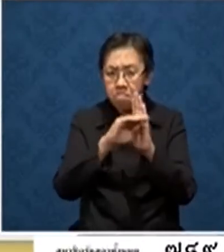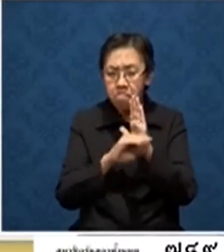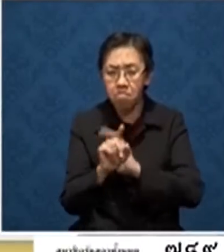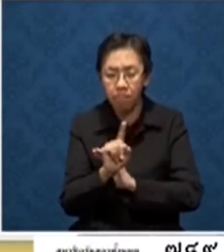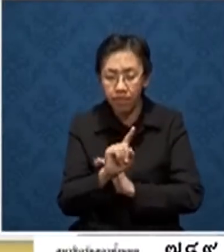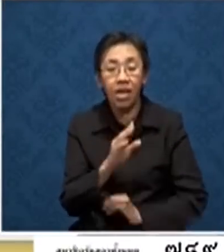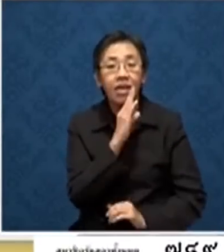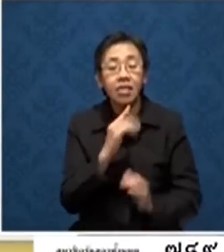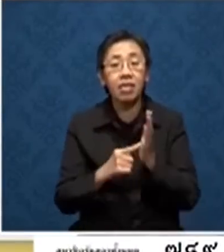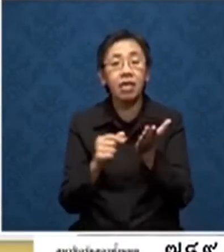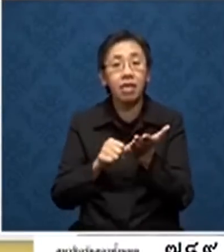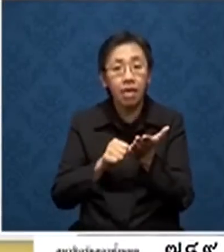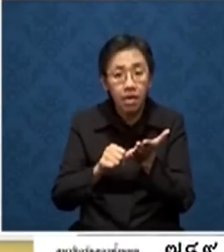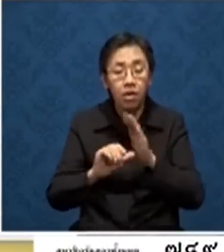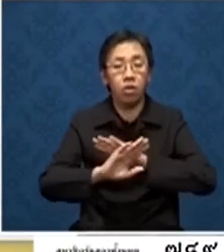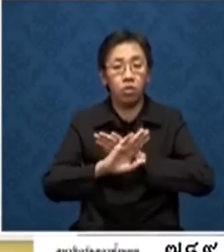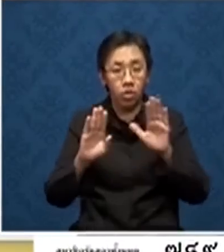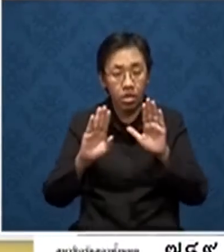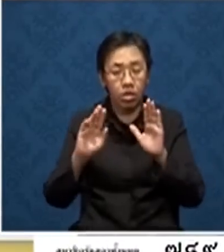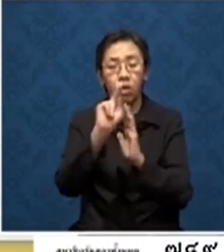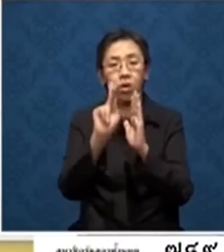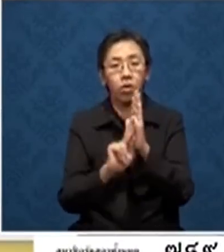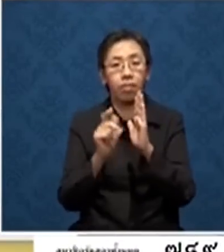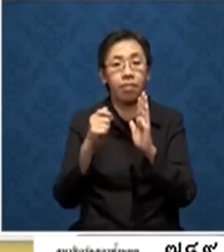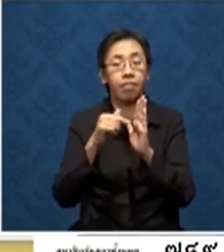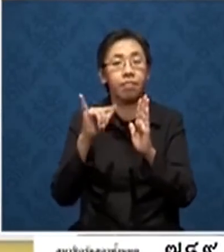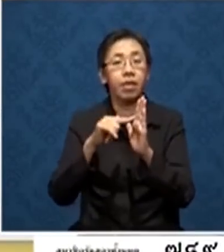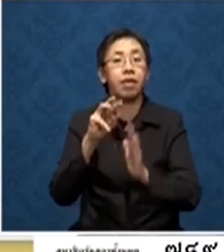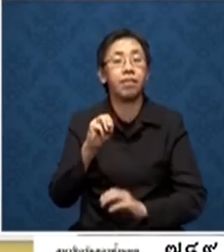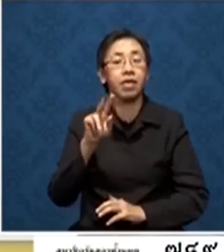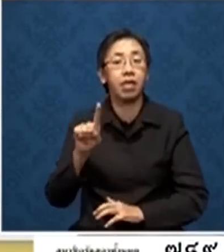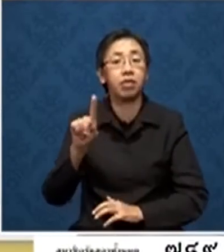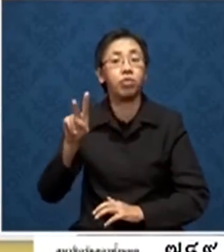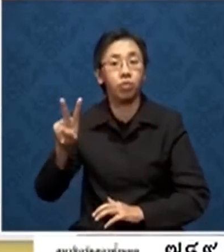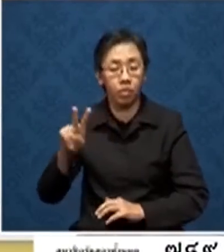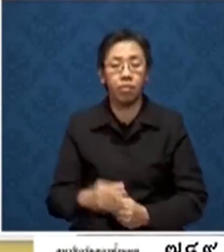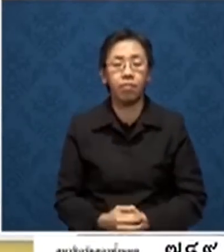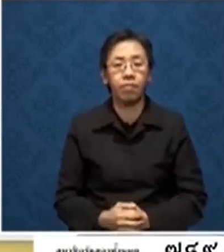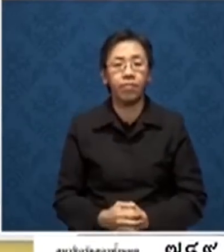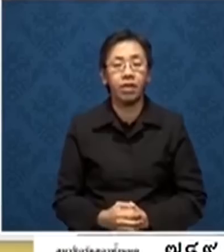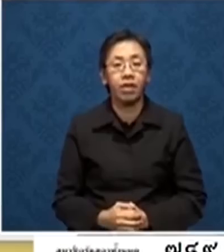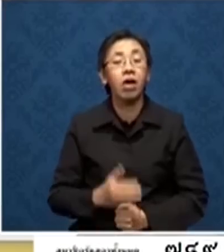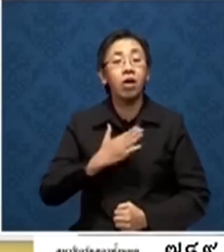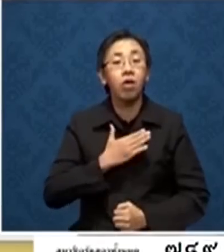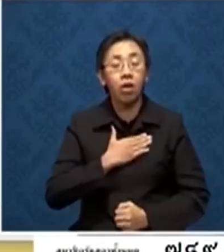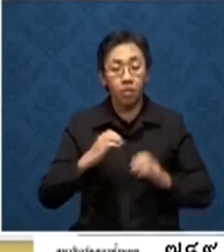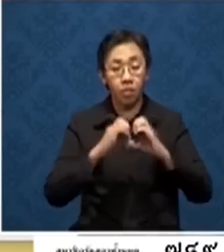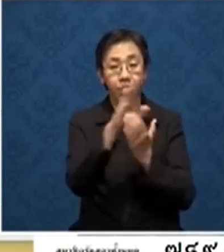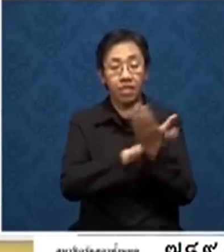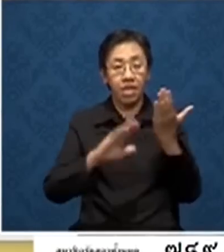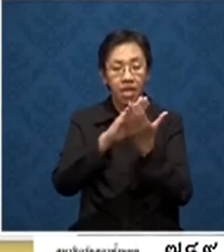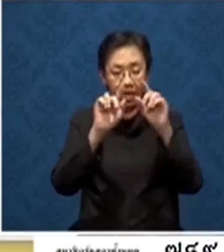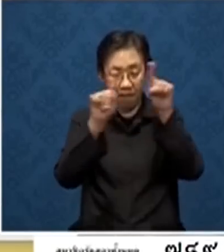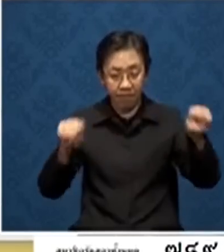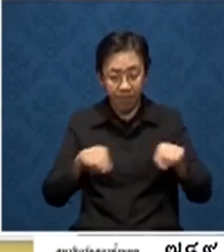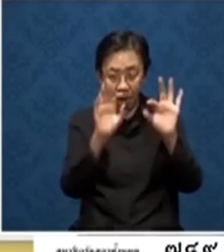กรณีเสนอการแก้ไขหรือยกเลิกประมวลกฎหมายอาญามาตรา 112ด้วยแถลงการณ์ของพรรคภูมิใจไทยได้ระบุชัดเจน